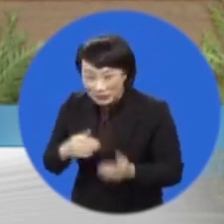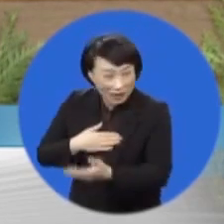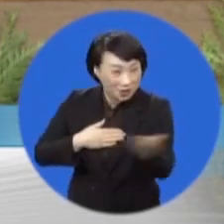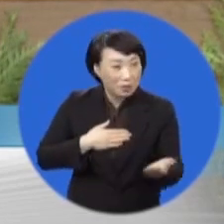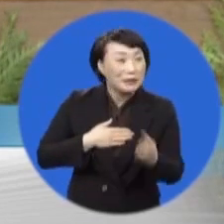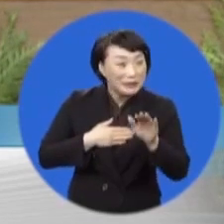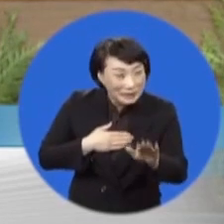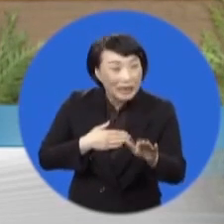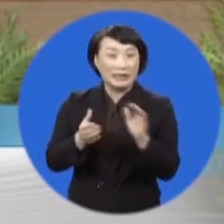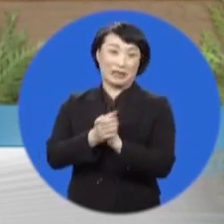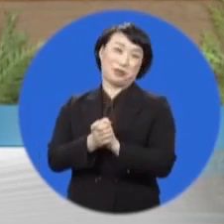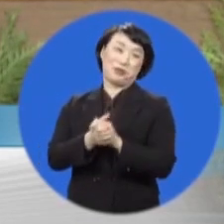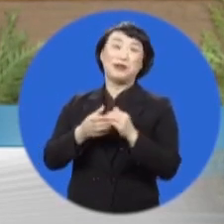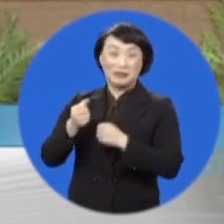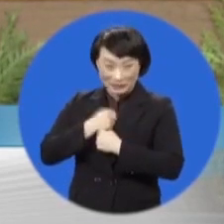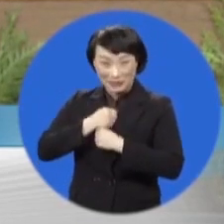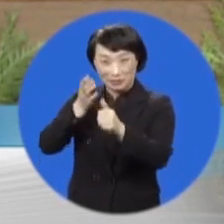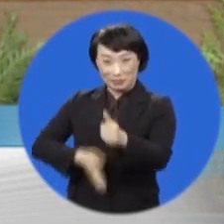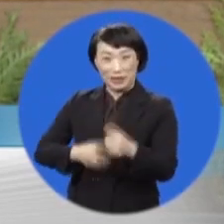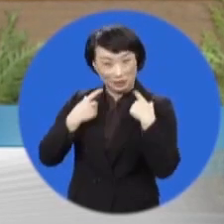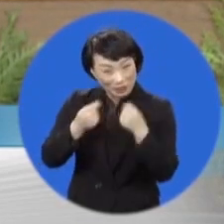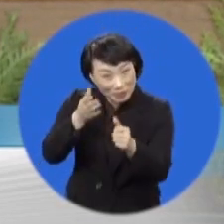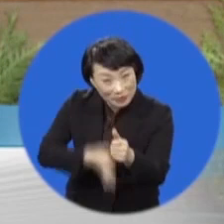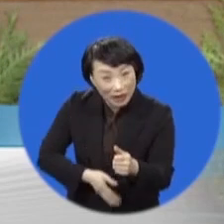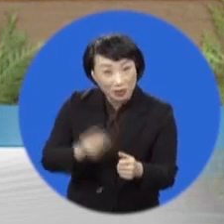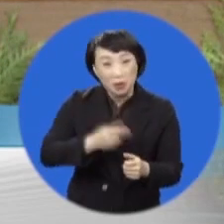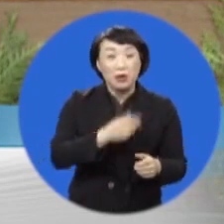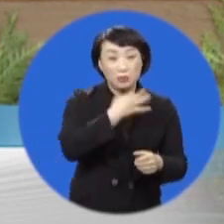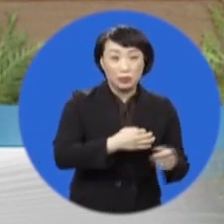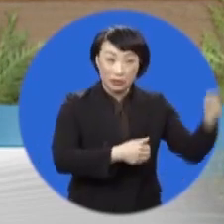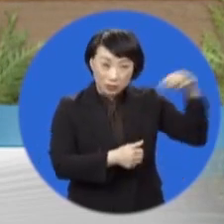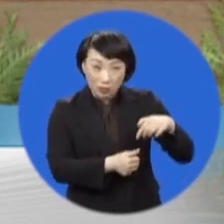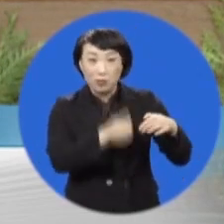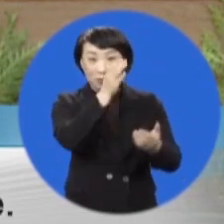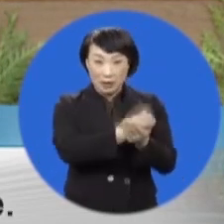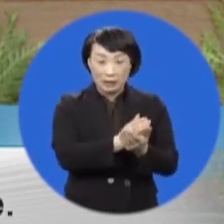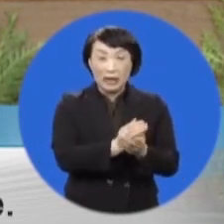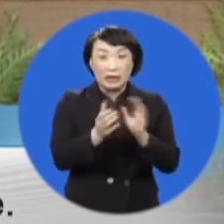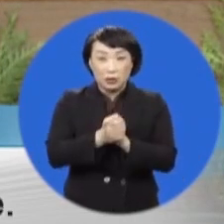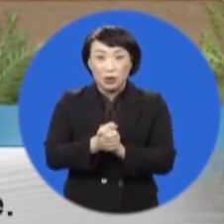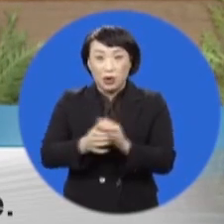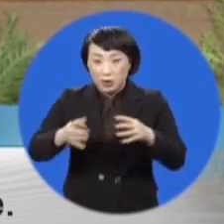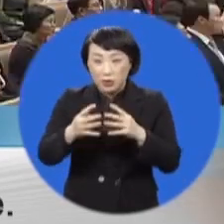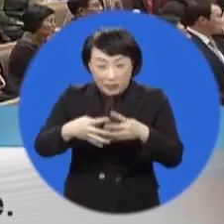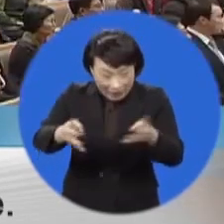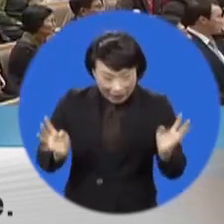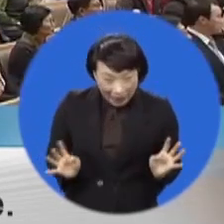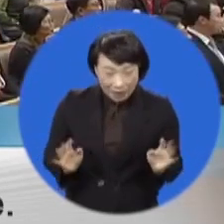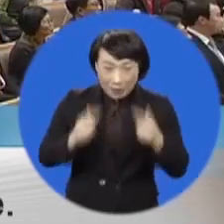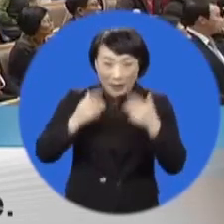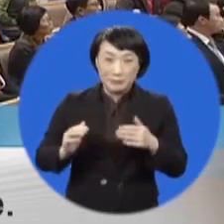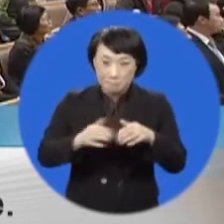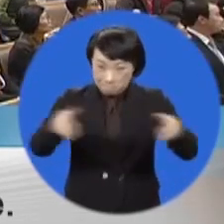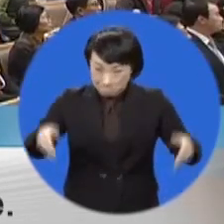키 눈 치켜 라이 말이야 50 는 불임이 들어오지 않 토 치 또 나무 울타리로 확실하게 칭찬할만한